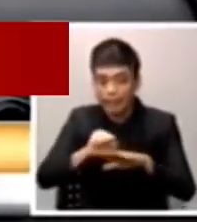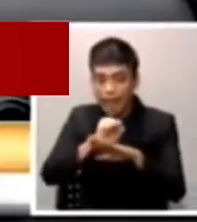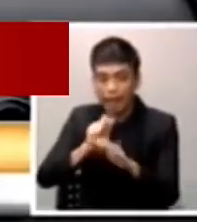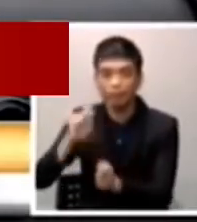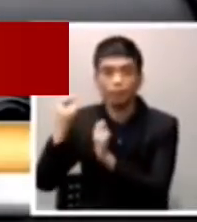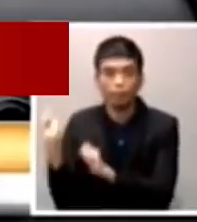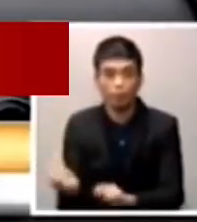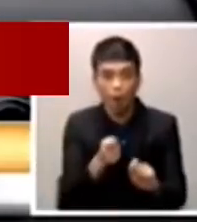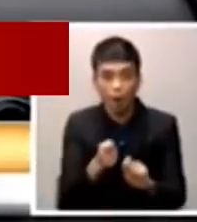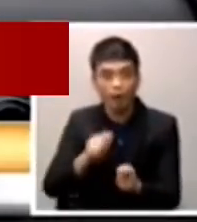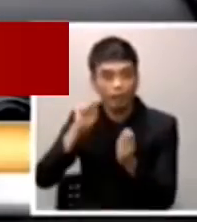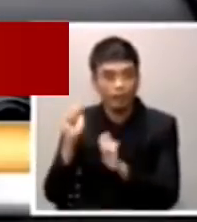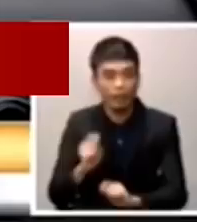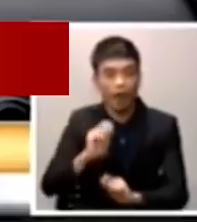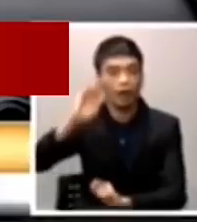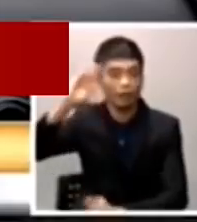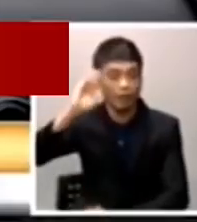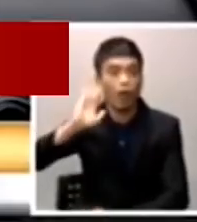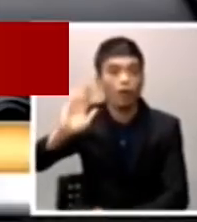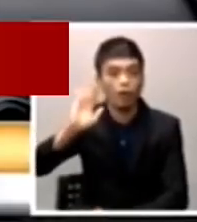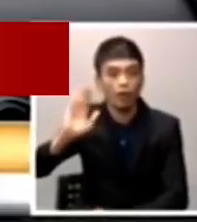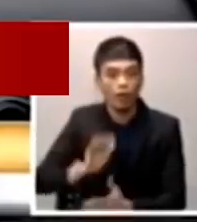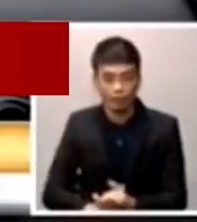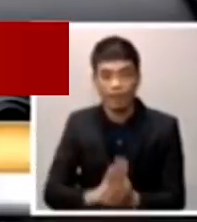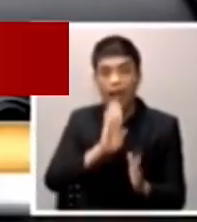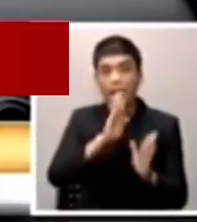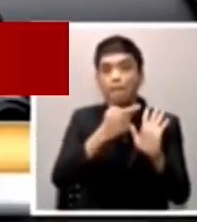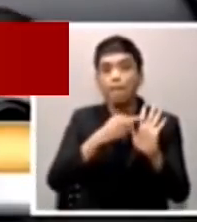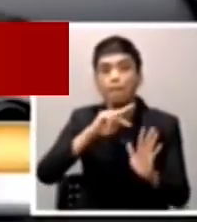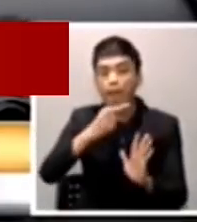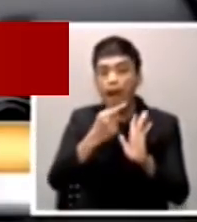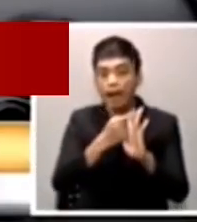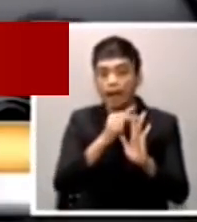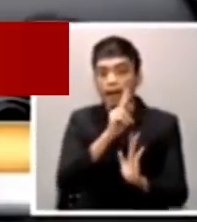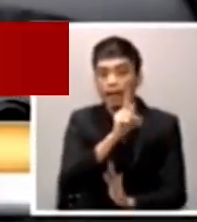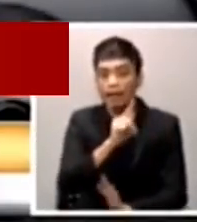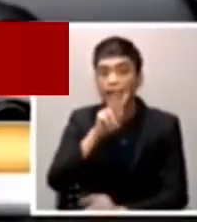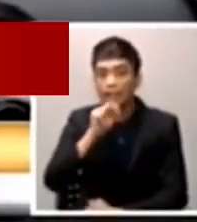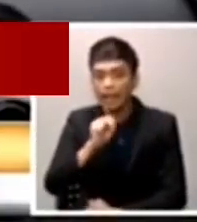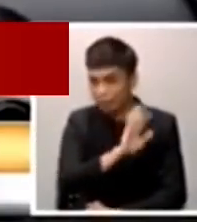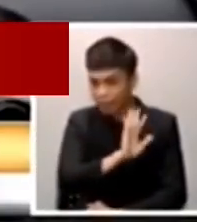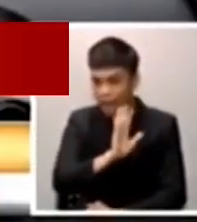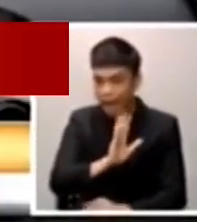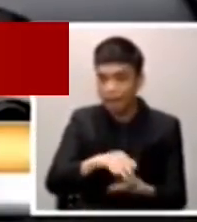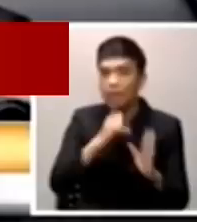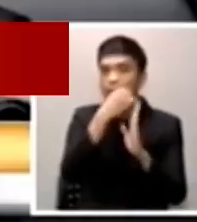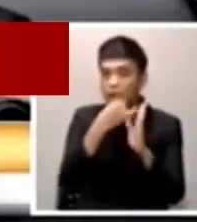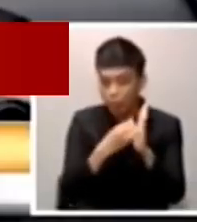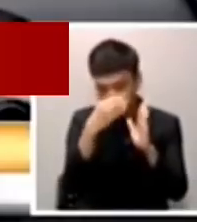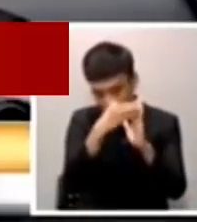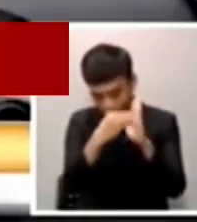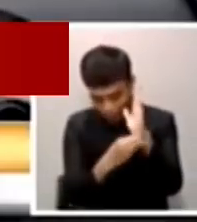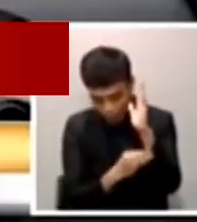ามกอล์ฟก็ต้องยอมรับว่าสนามกอล์ฟกองทัพเนี่ยไม่ใช่เฉพาะที่บางเขนนะท่านประธานมีเกือบทุกจังหวัดโดยเฉพาะอย่างยิ่งในภูมิภา